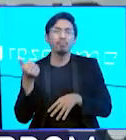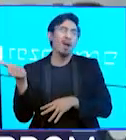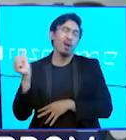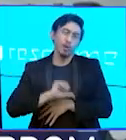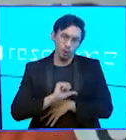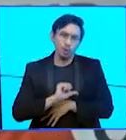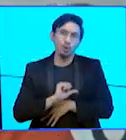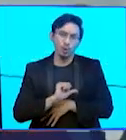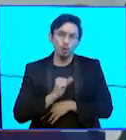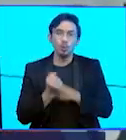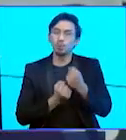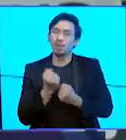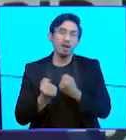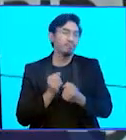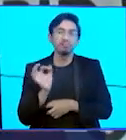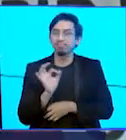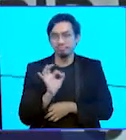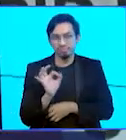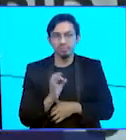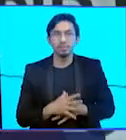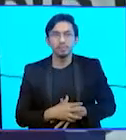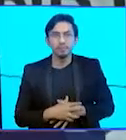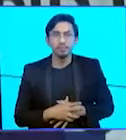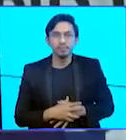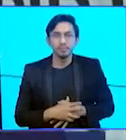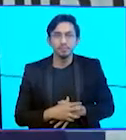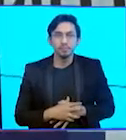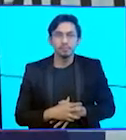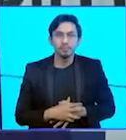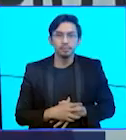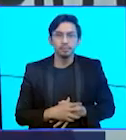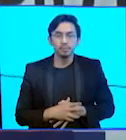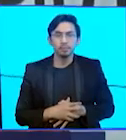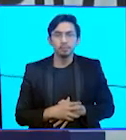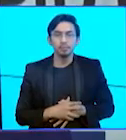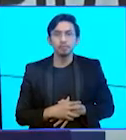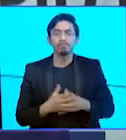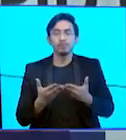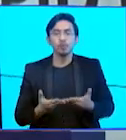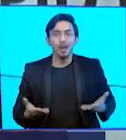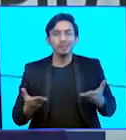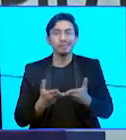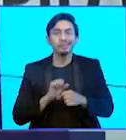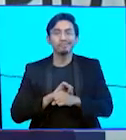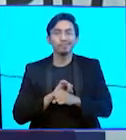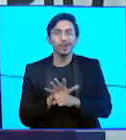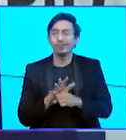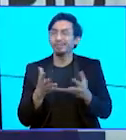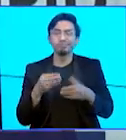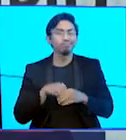sepi, udah masuk corona tadi. Efek dari corona, Bang, ya. Jadi terpaksa kita menjual ini, ya. Emang untungnya lumayan